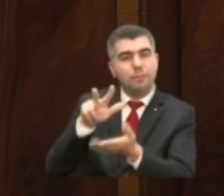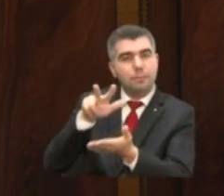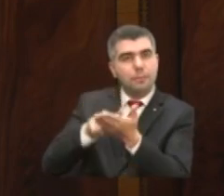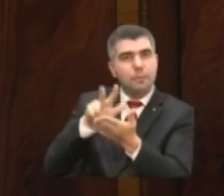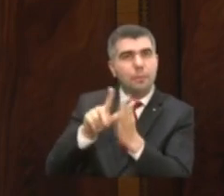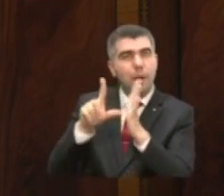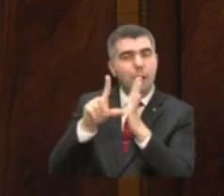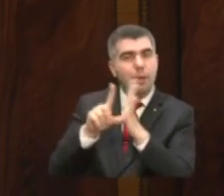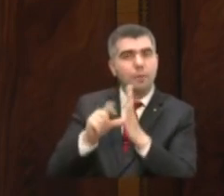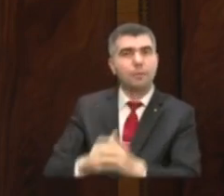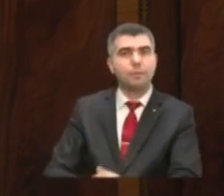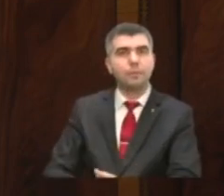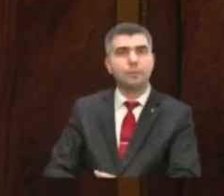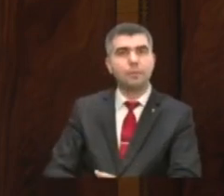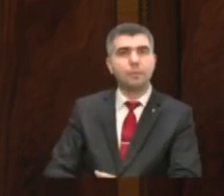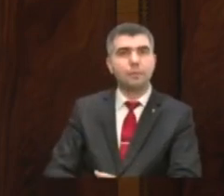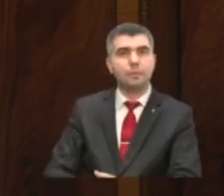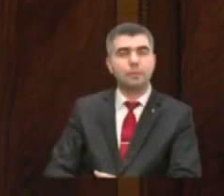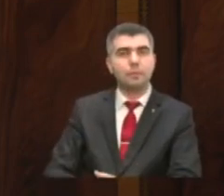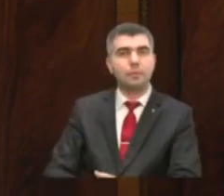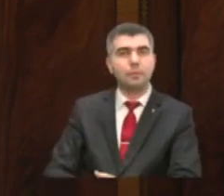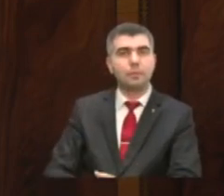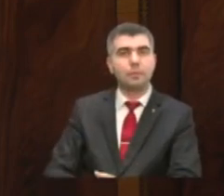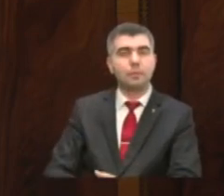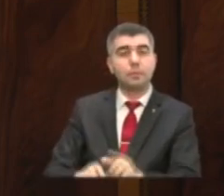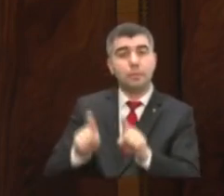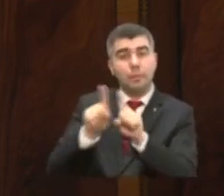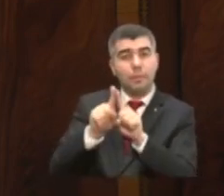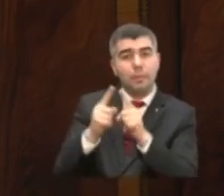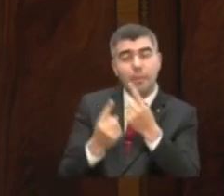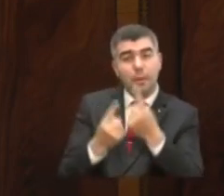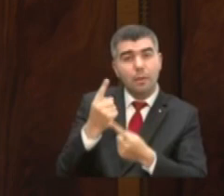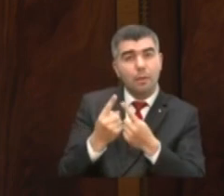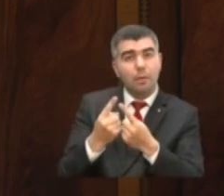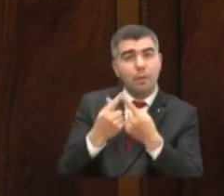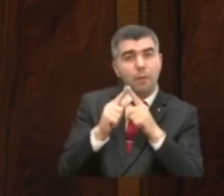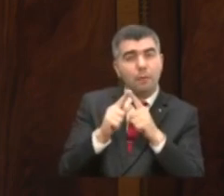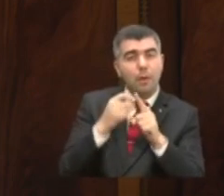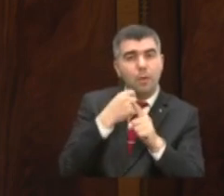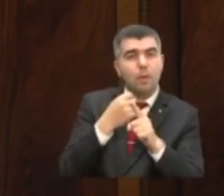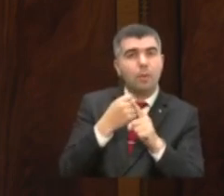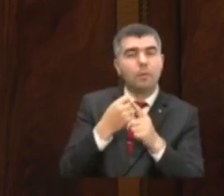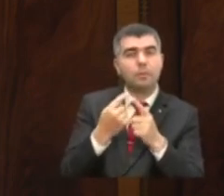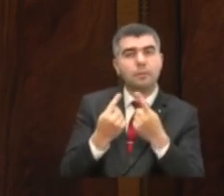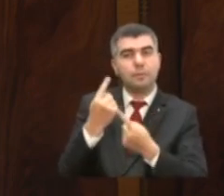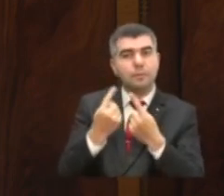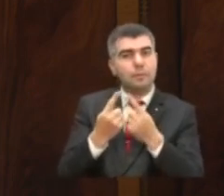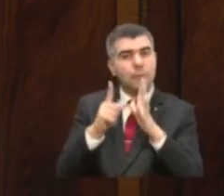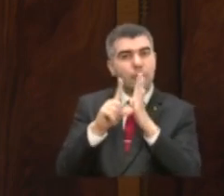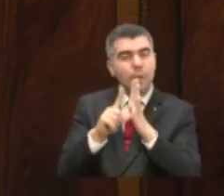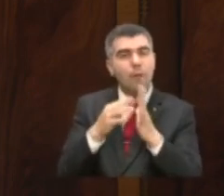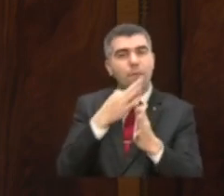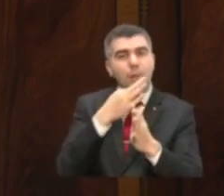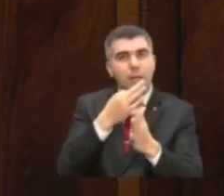القانون ديال في مدونة التجارة لتعديل مدونة التجارة، خصوصا الكتاب الخامس المتعلق الذي يتوخى تبسيط